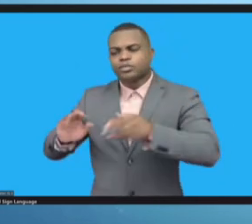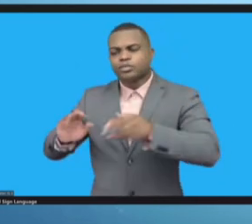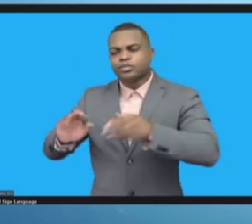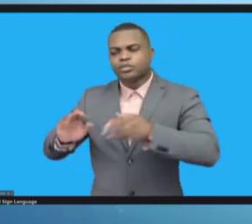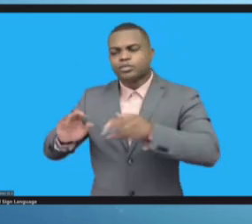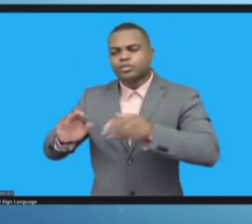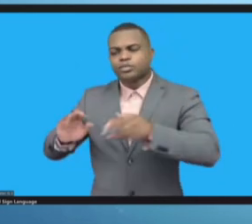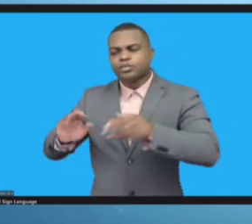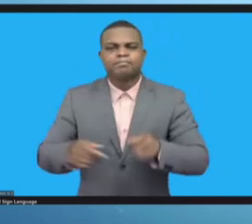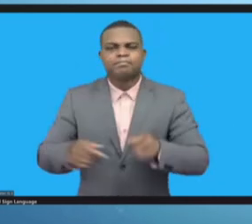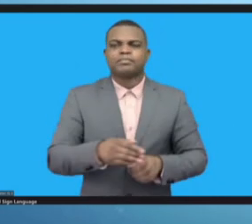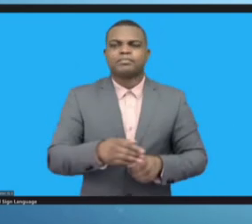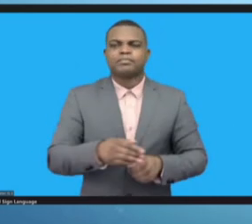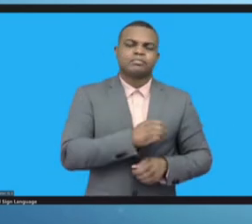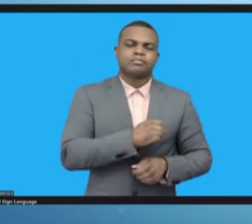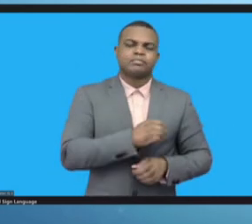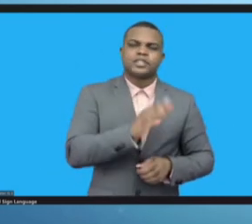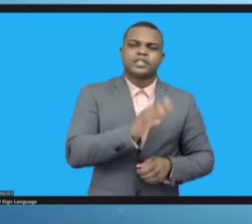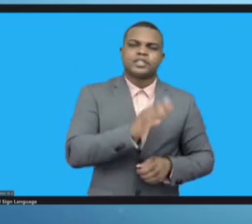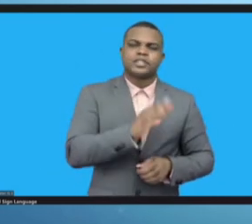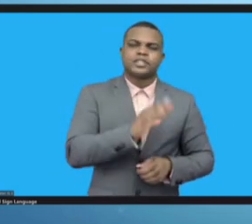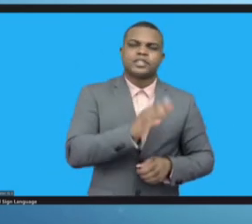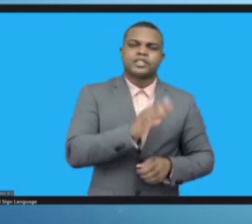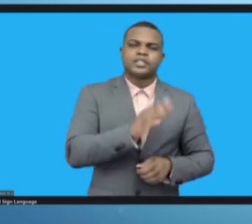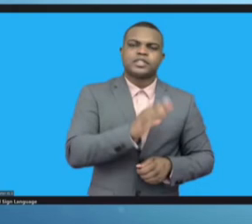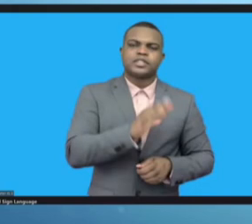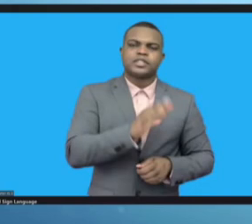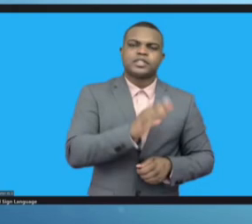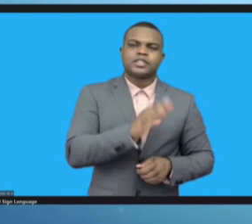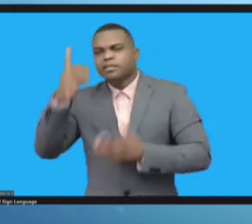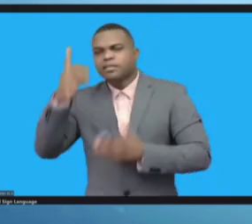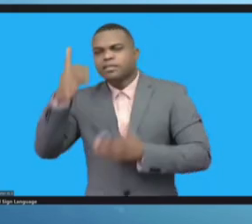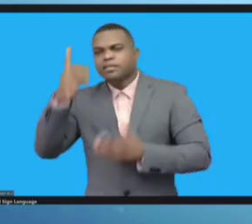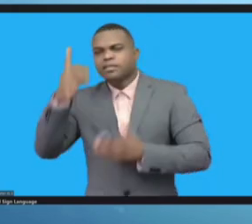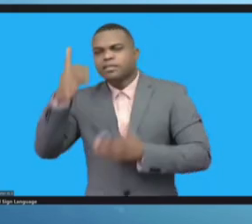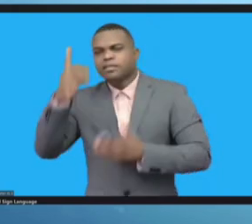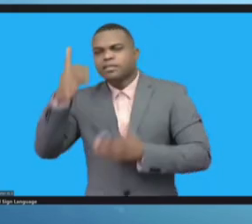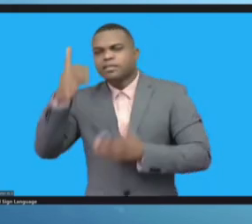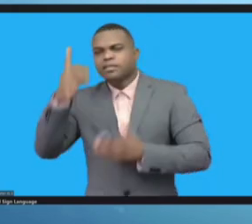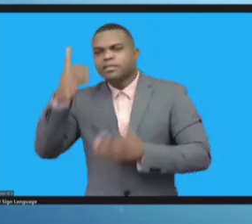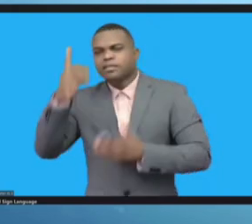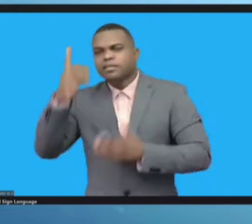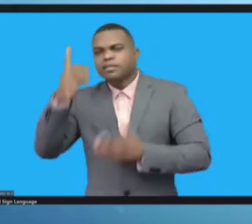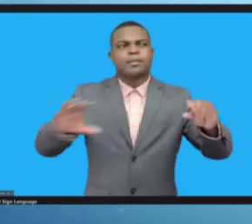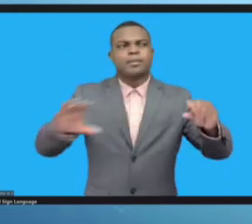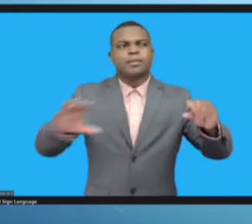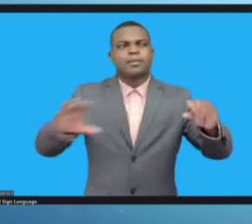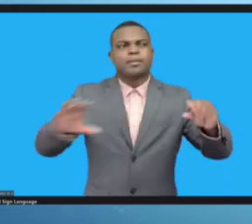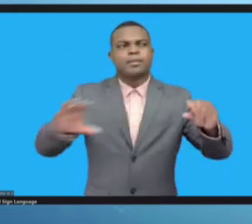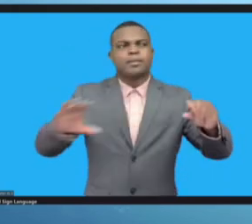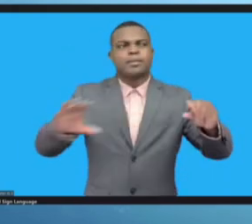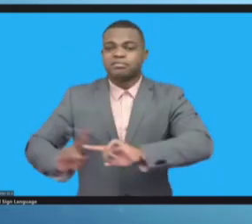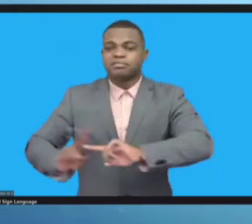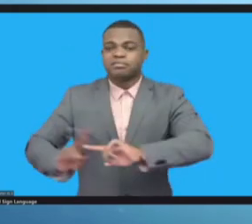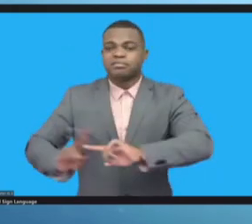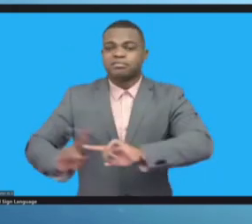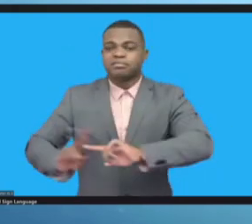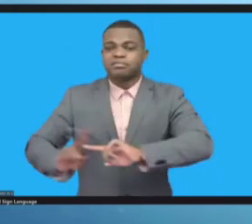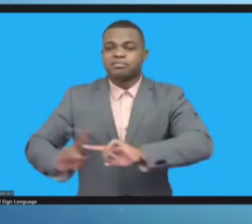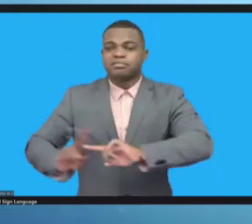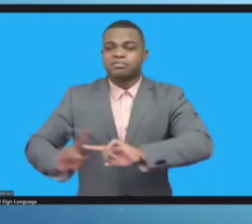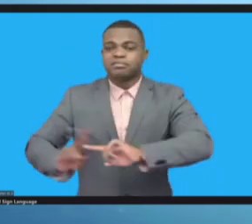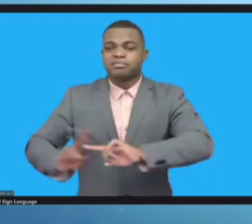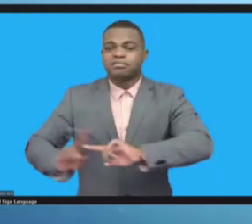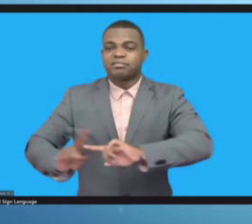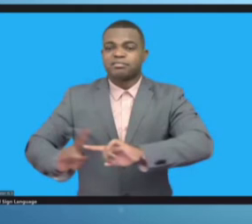300 séances différentes qui ont été prévues sur la durée de cette semaine. Je pense